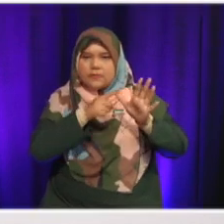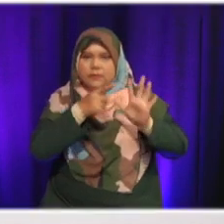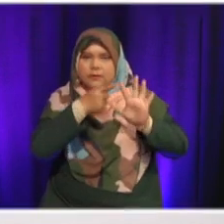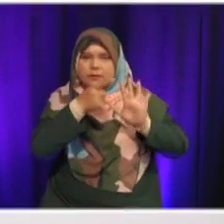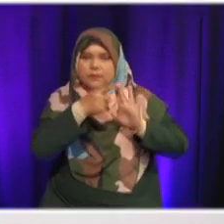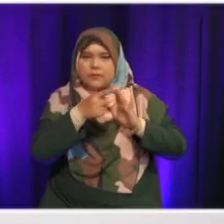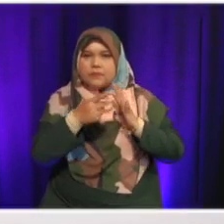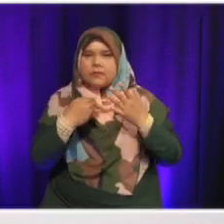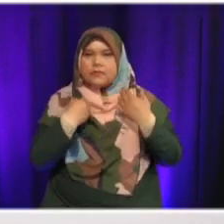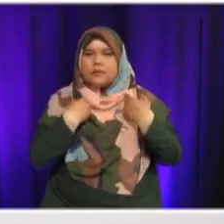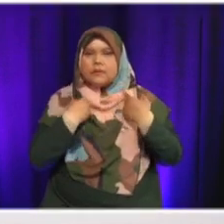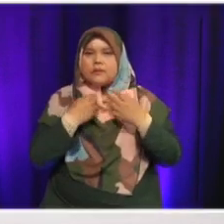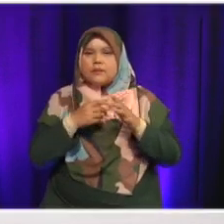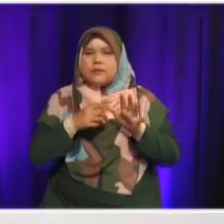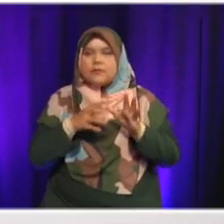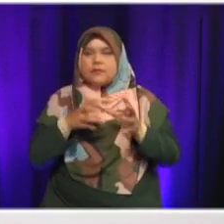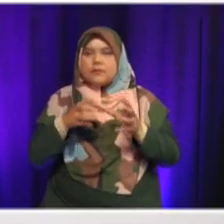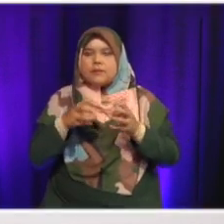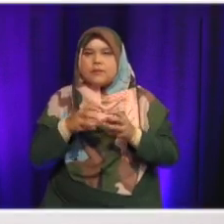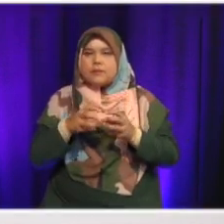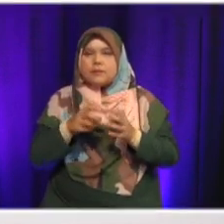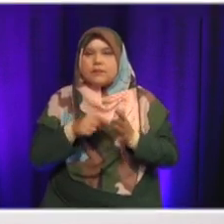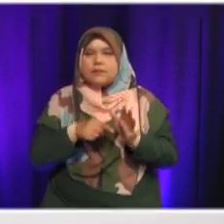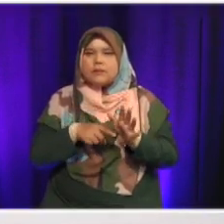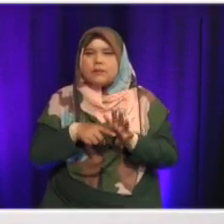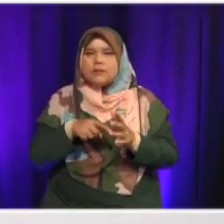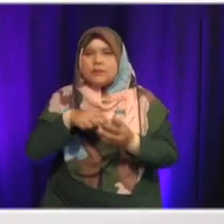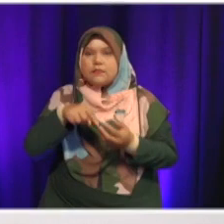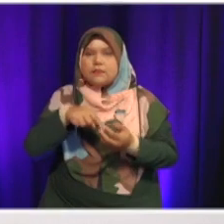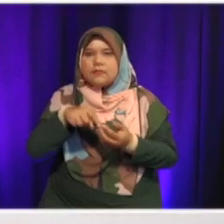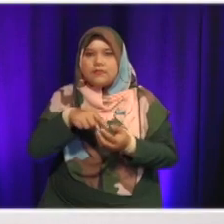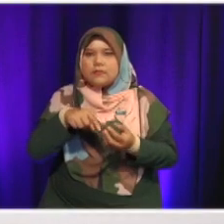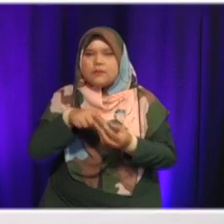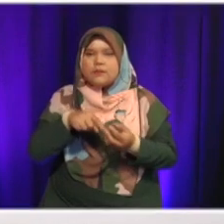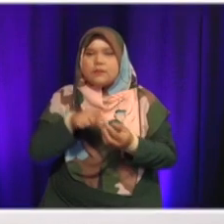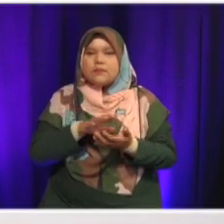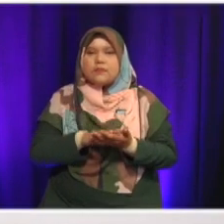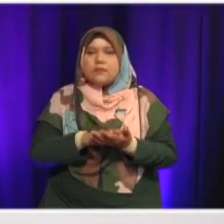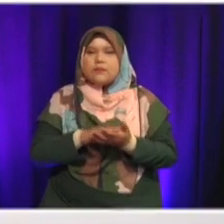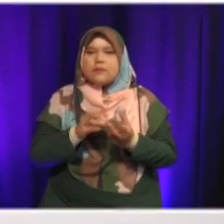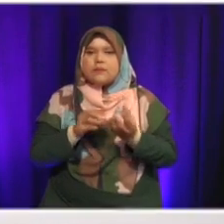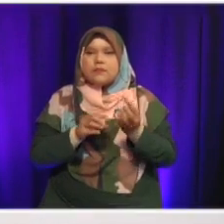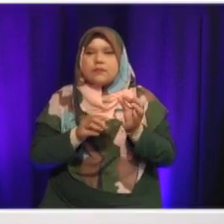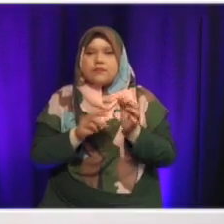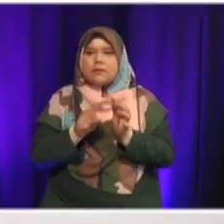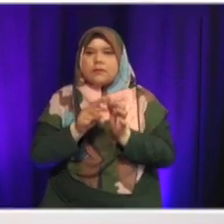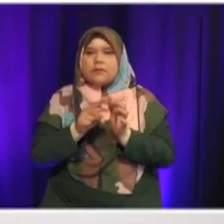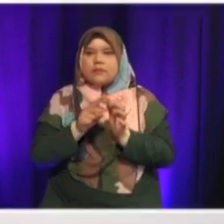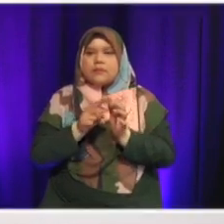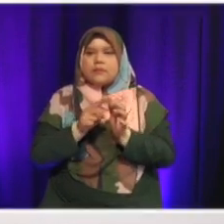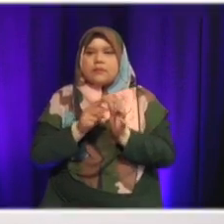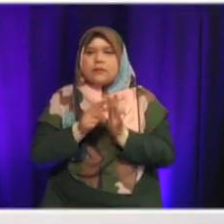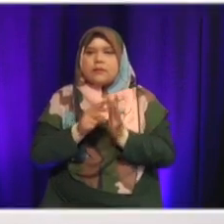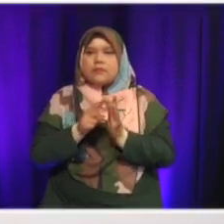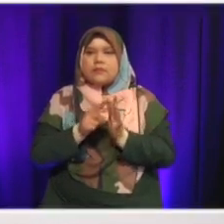Apa bentuk pusaran tangan nih pusaran jadi